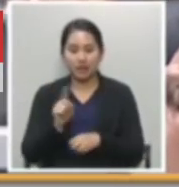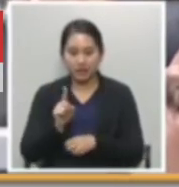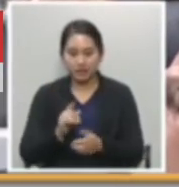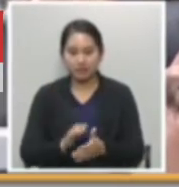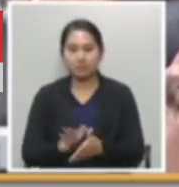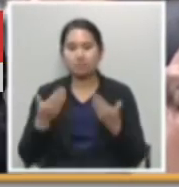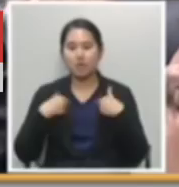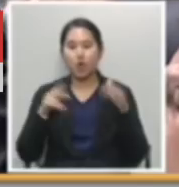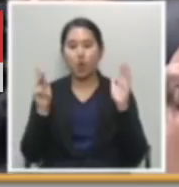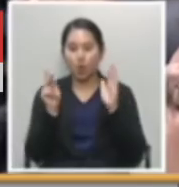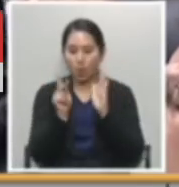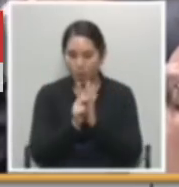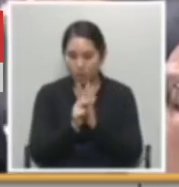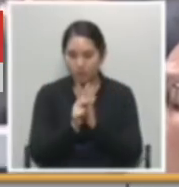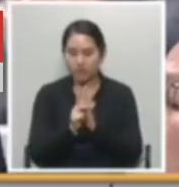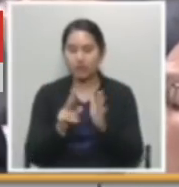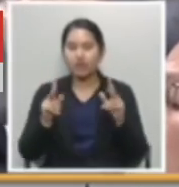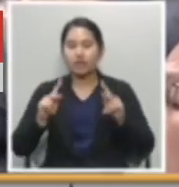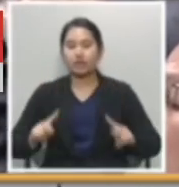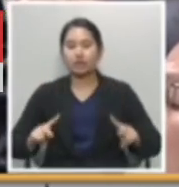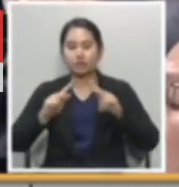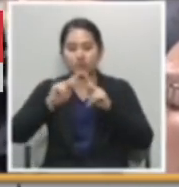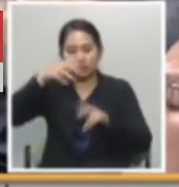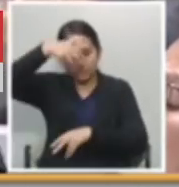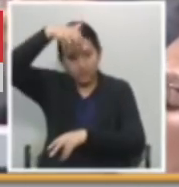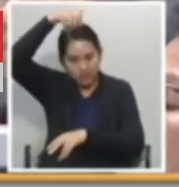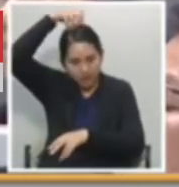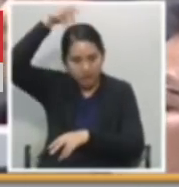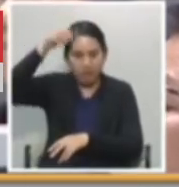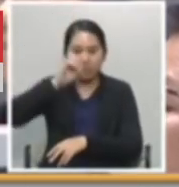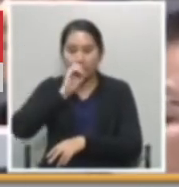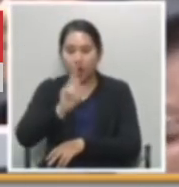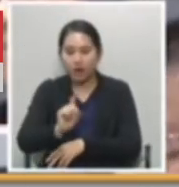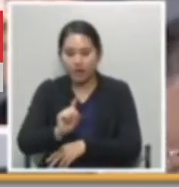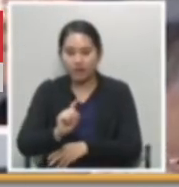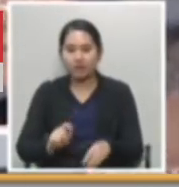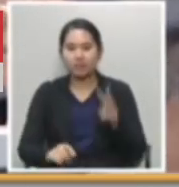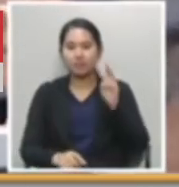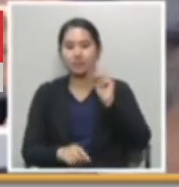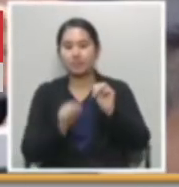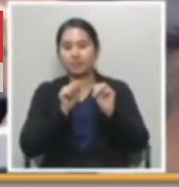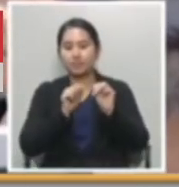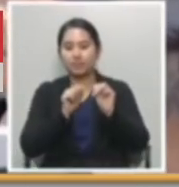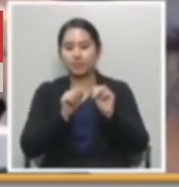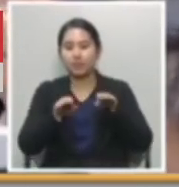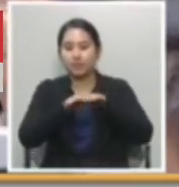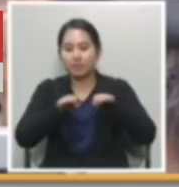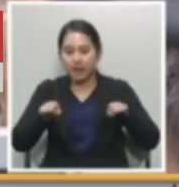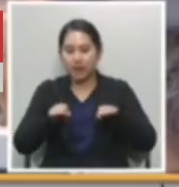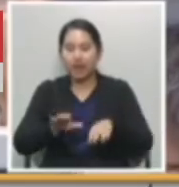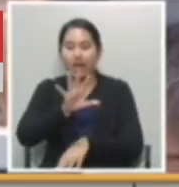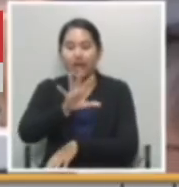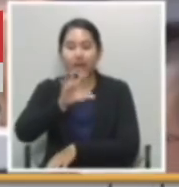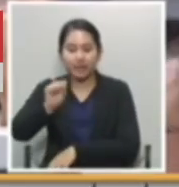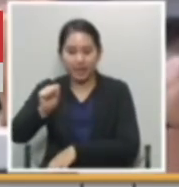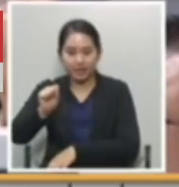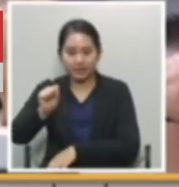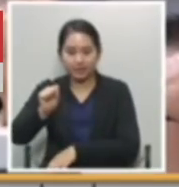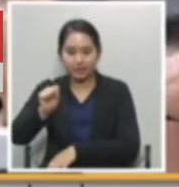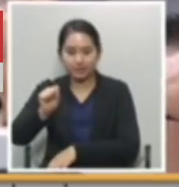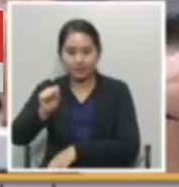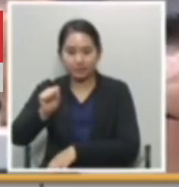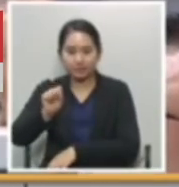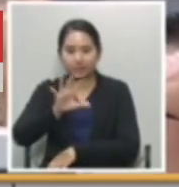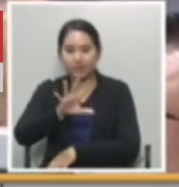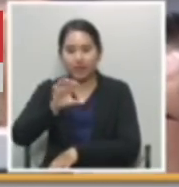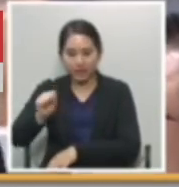กฎเกณฑ์อันนึงที่กระทรวงมหาดไทยไปผ่อนปลนให้ว่าให้ใช้มาตราไม่ให้ใช้เกณฑ์ไม่เกิน 500,000 แล้วตัดสินใจว่าจ้